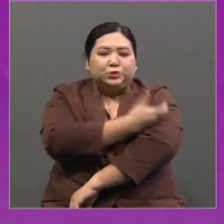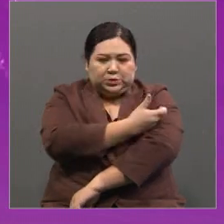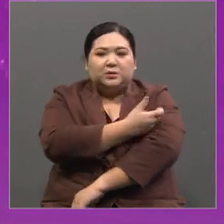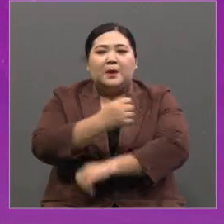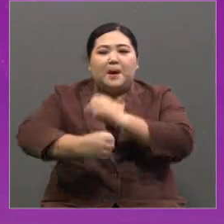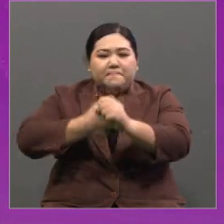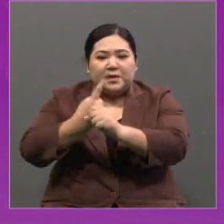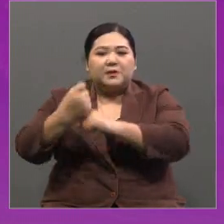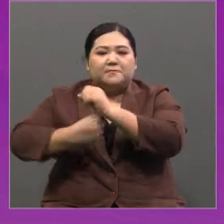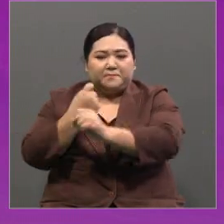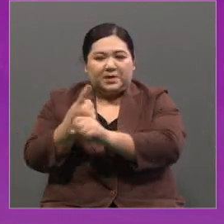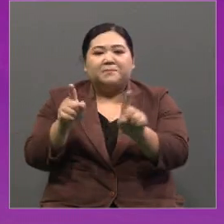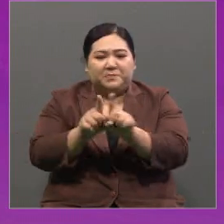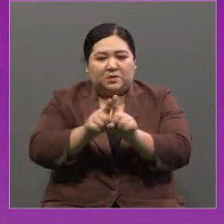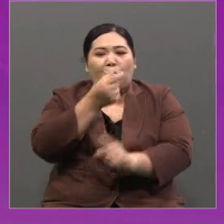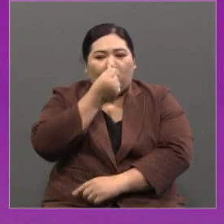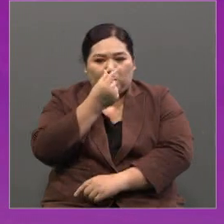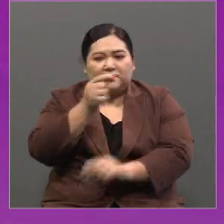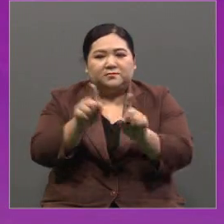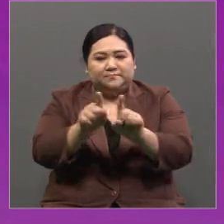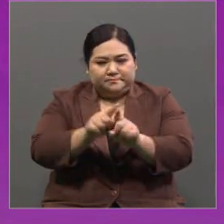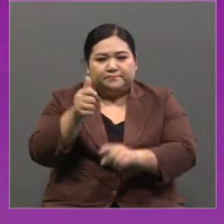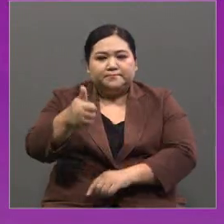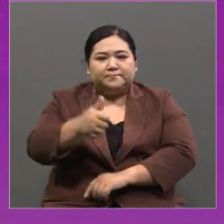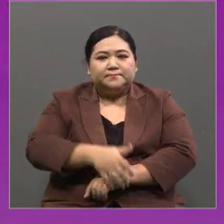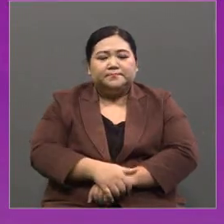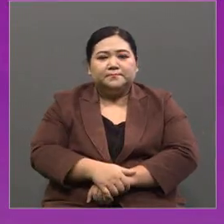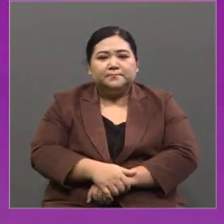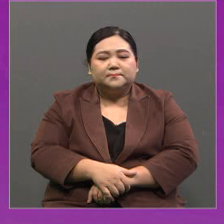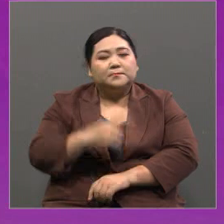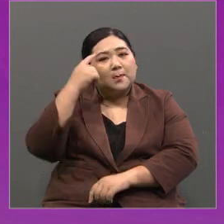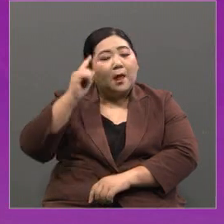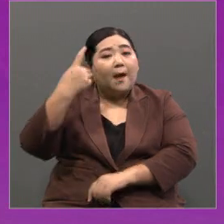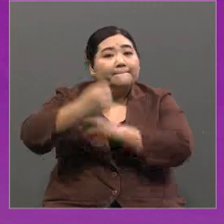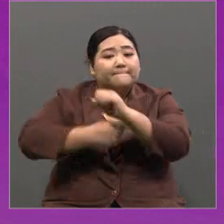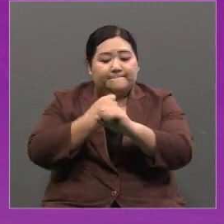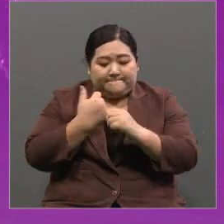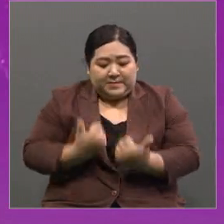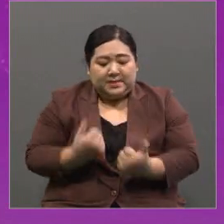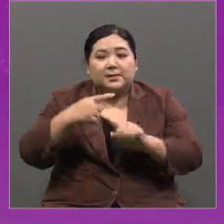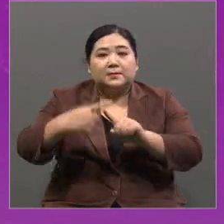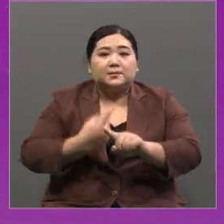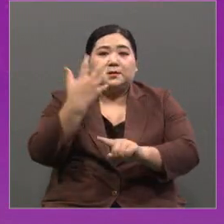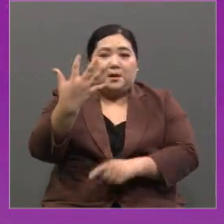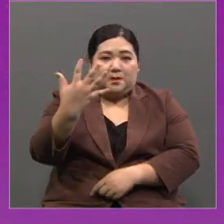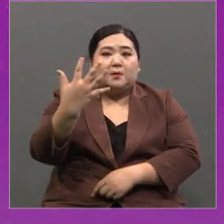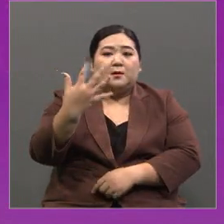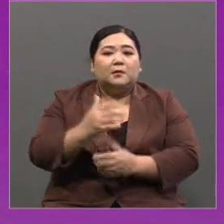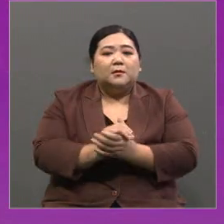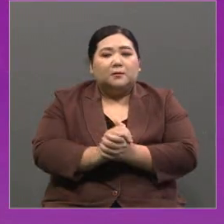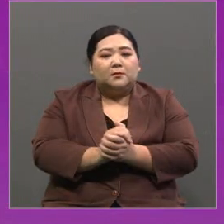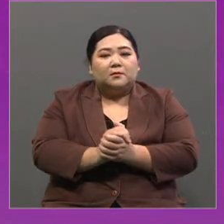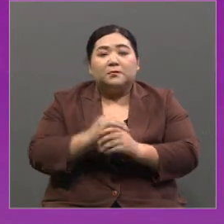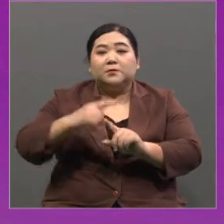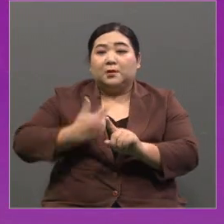รายปีคล้ายๆกับฉีดไข้หวัดใหญ่ คือในช่วงแรกสำหรับปีนี้คาดว่านะคะน่าจะเป็นในช่วงของเดือนพฤษภาคมก็จะเป็นในส่วน